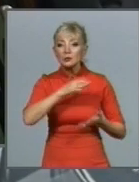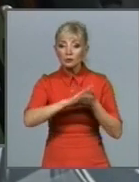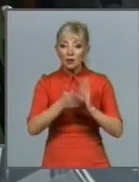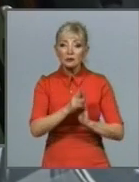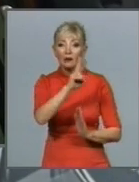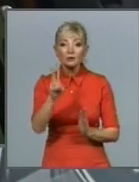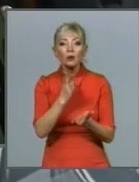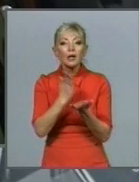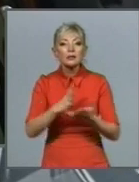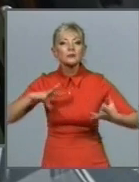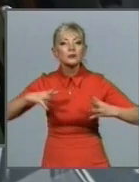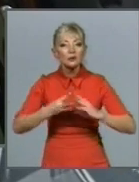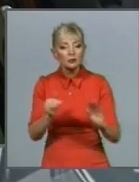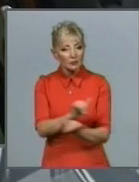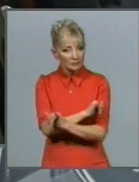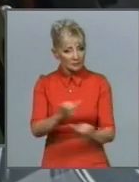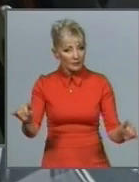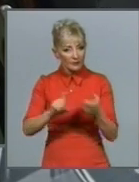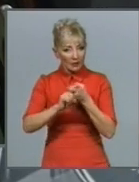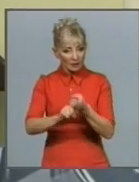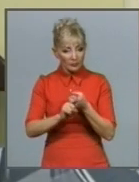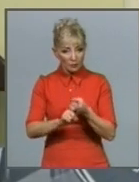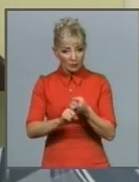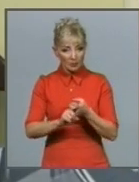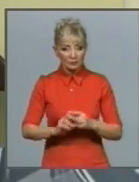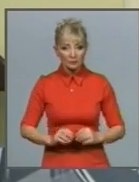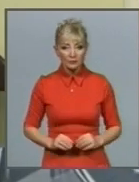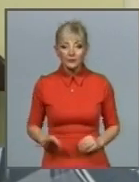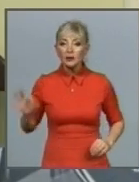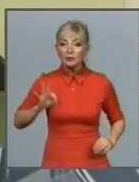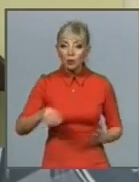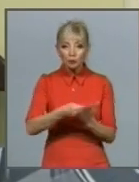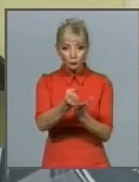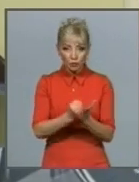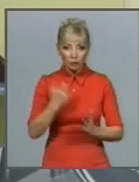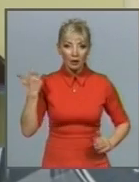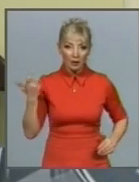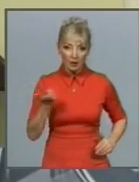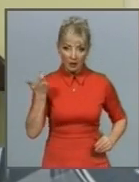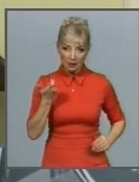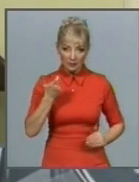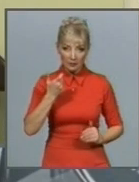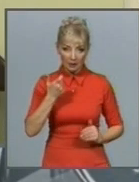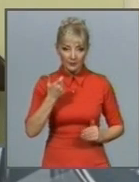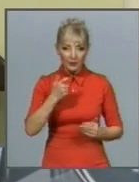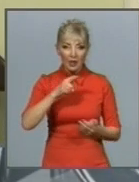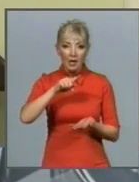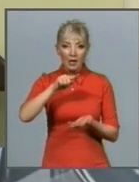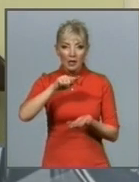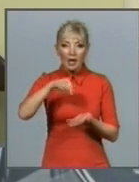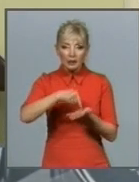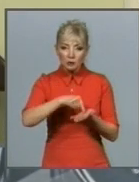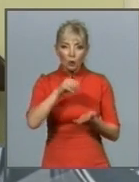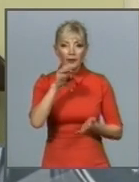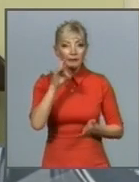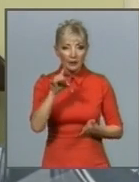у результаті розповсюдження коронавірусної інфекції. Доходи бюджету Харківської городської територіальної громади розраховані